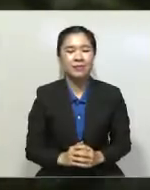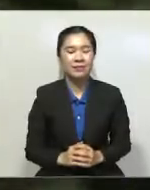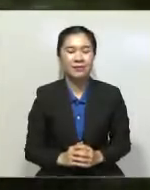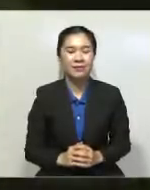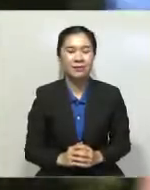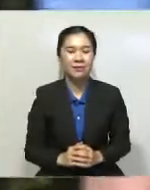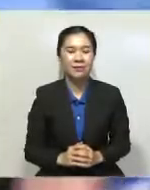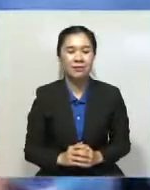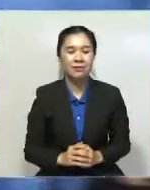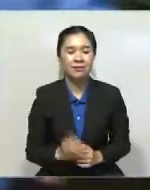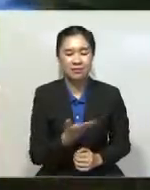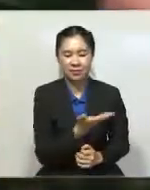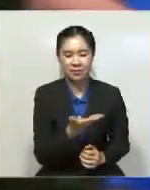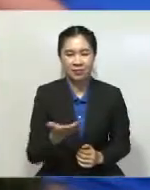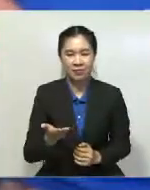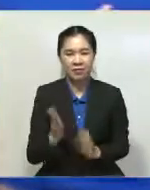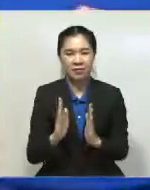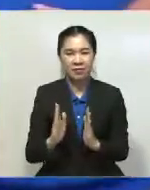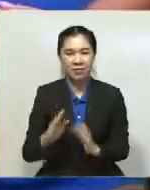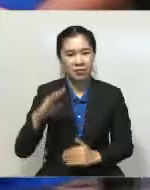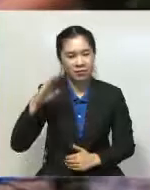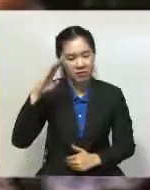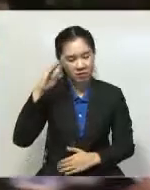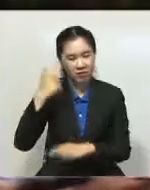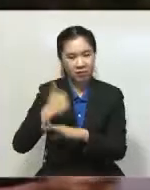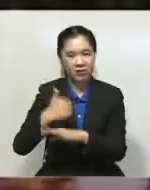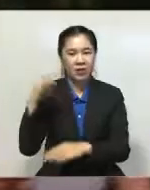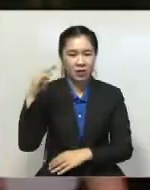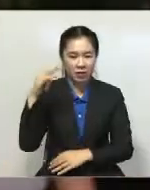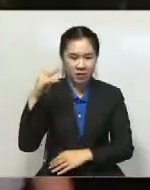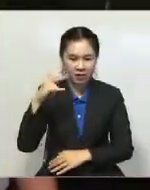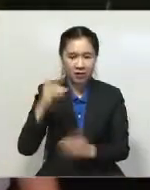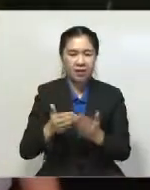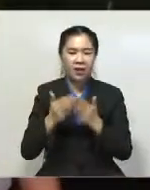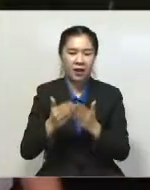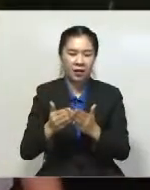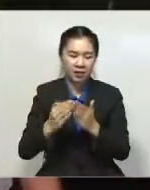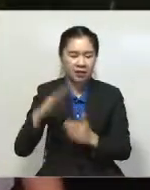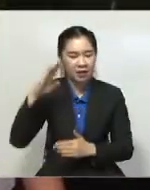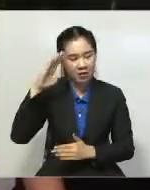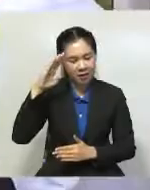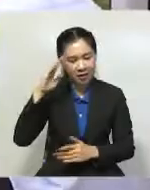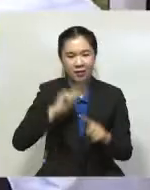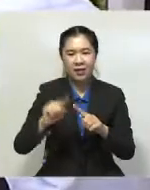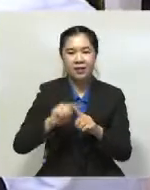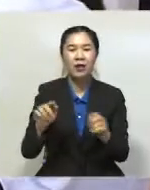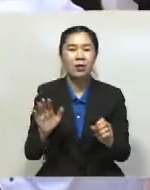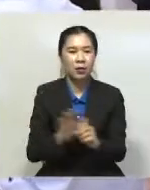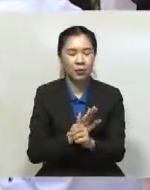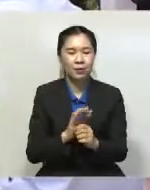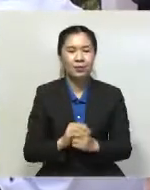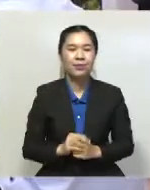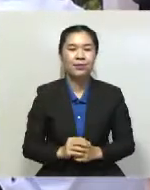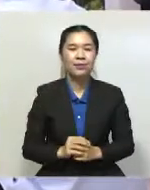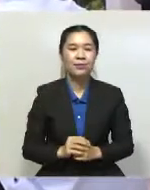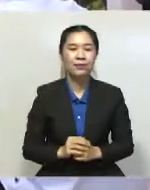เรียกว่าก็มากันครบนะคะพลอากาศเอกจอมรุ่งสว่างผู้บัญชาการทหารอากาศผู้บัญชาการทหารเรือผู้บัญชาการทหารบกนะคะนอกจากนี้ค่